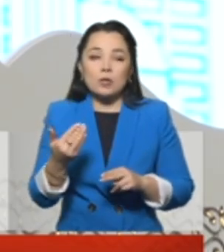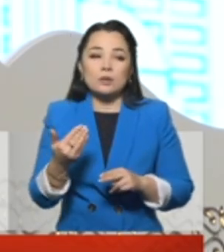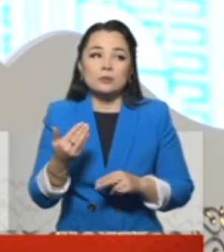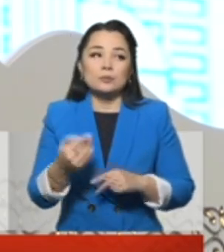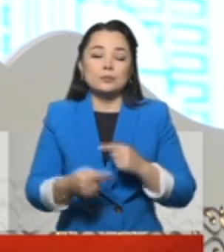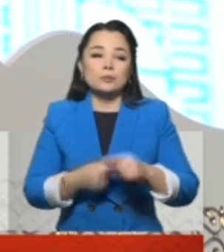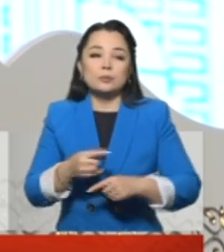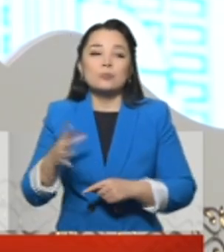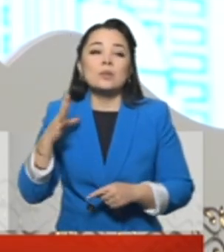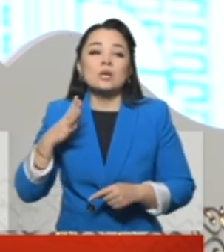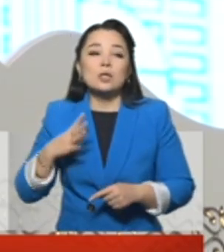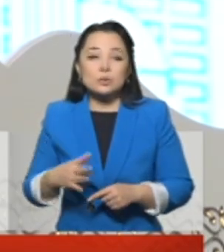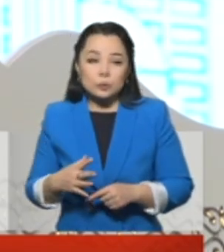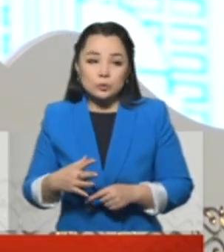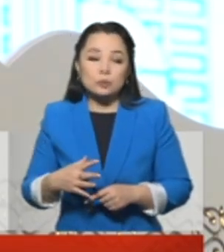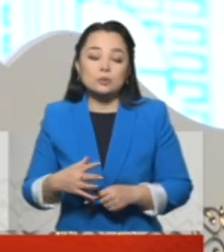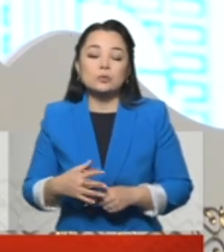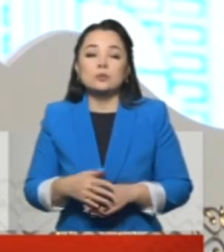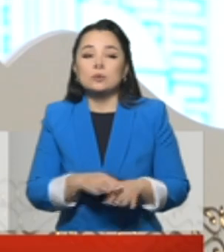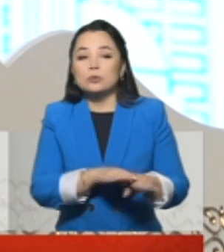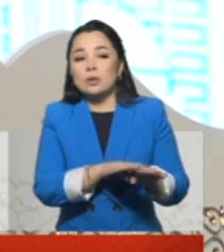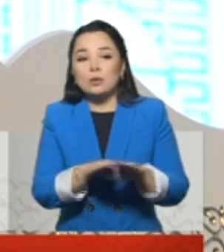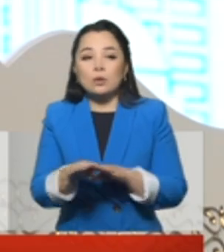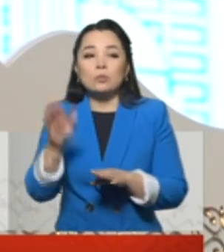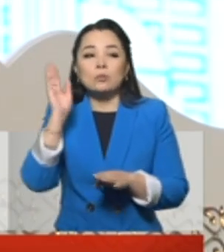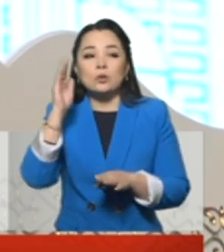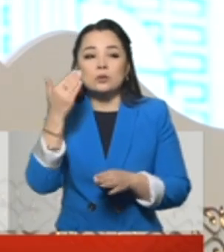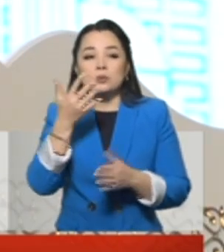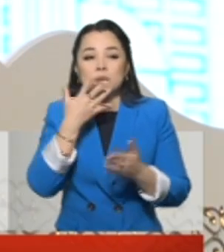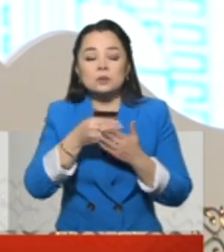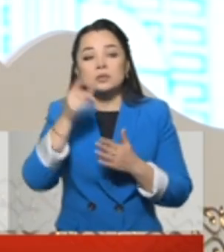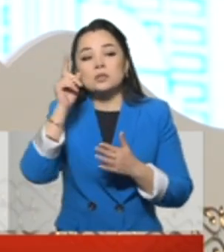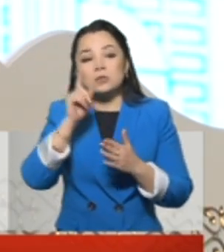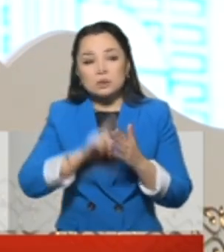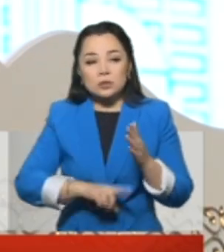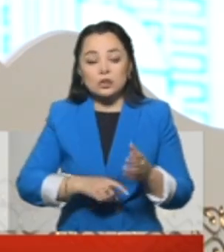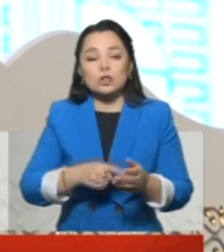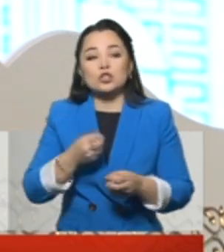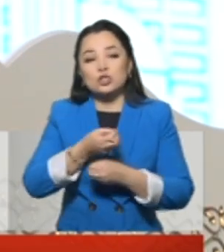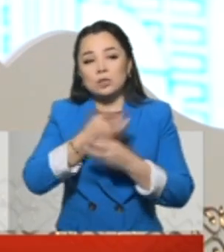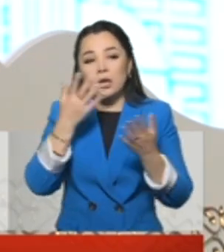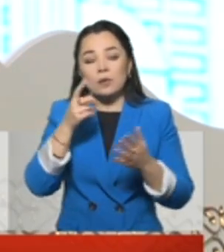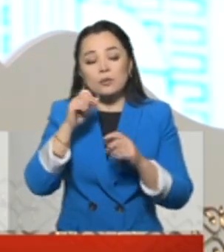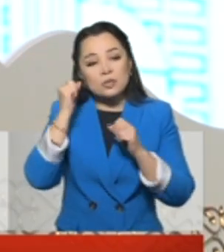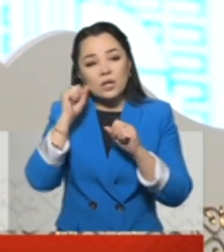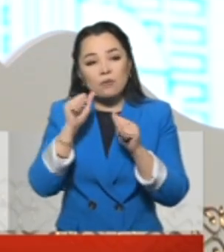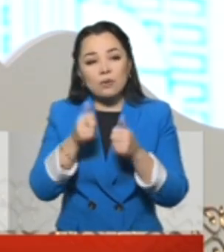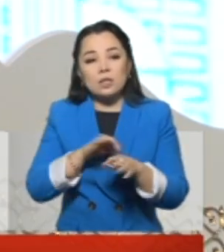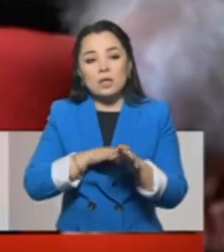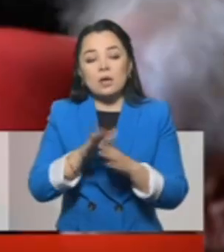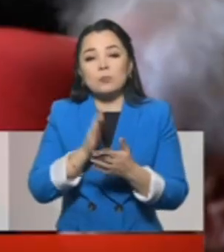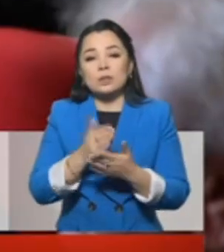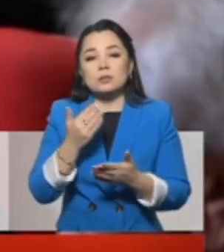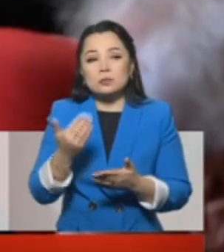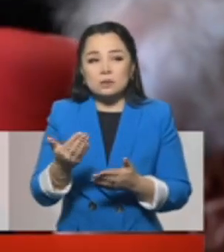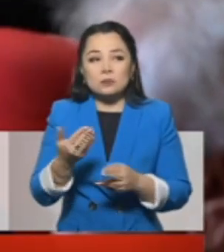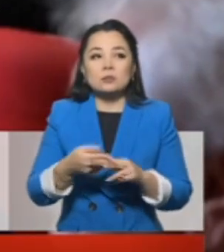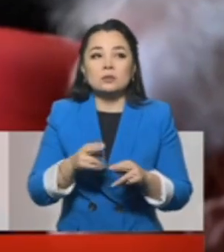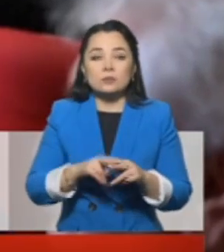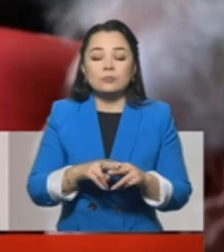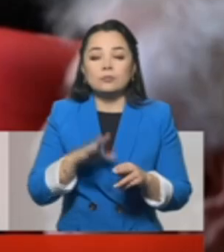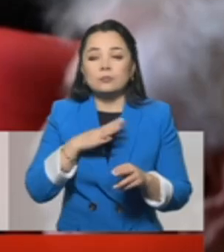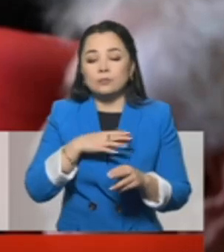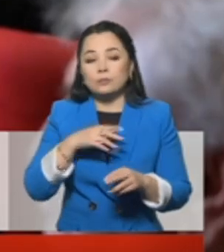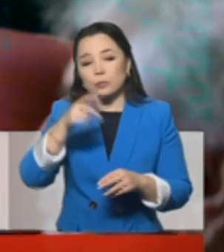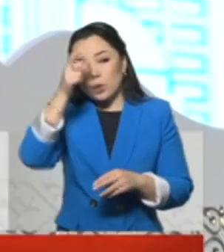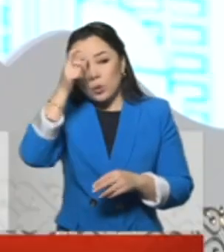бауырмалдықтың, төзімділіктің және ортақ болашаққа деген сенімнің жарқын символы деп айтуға да болады. Ахысқа